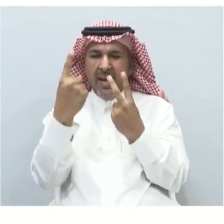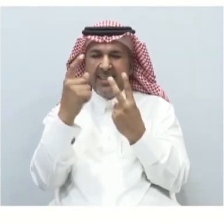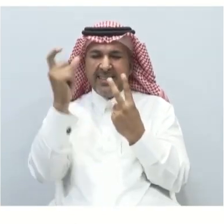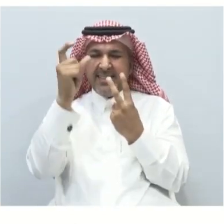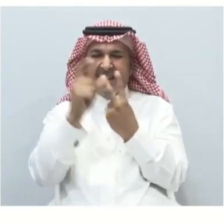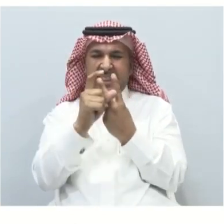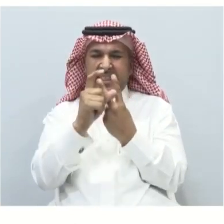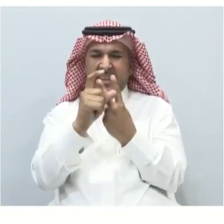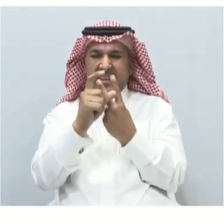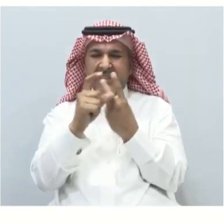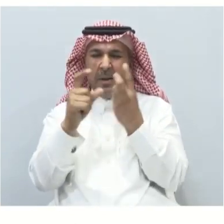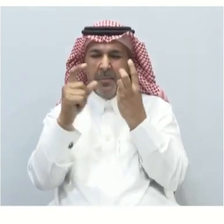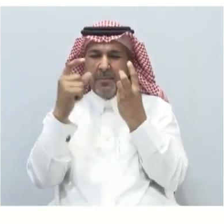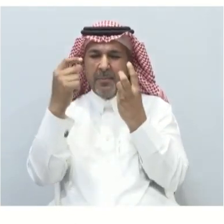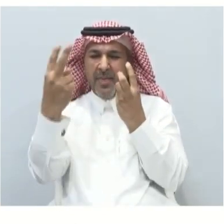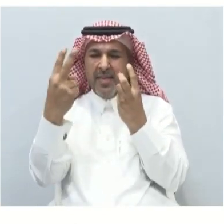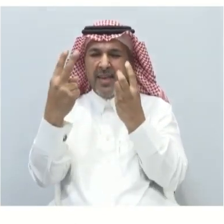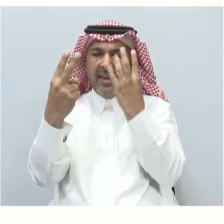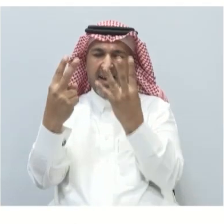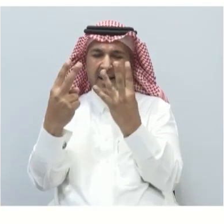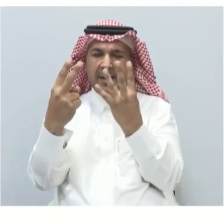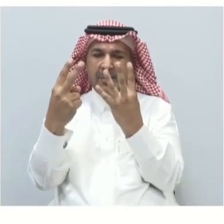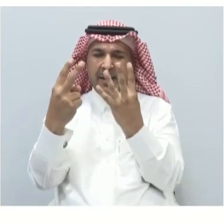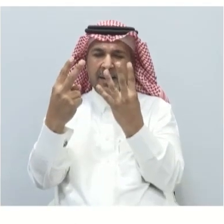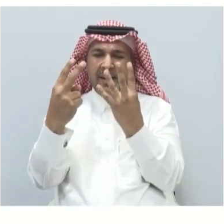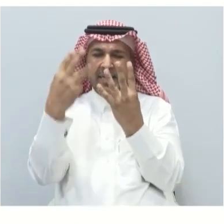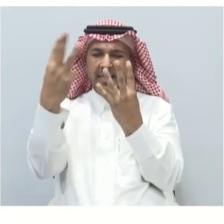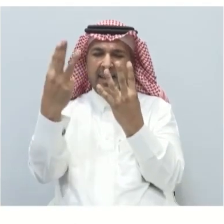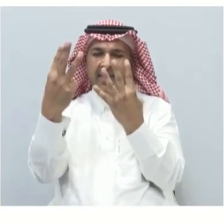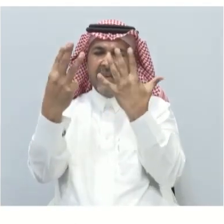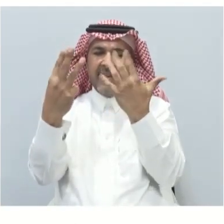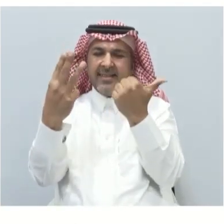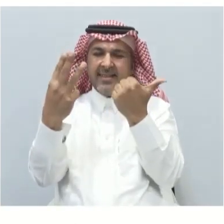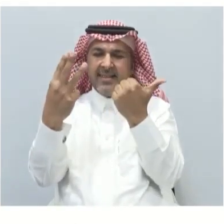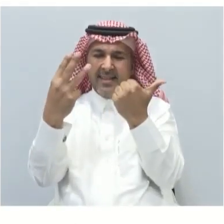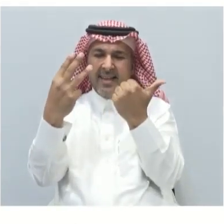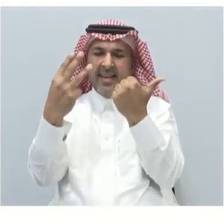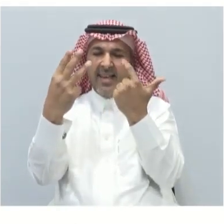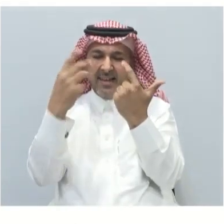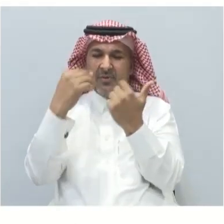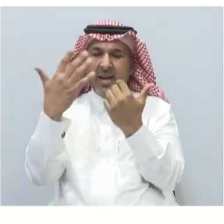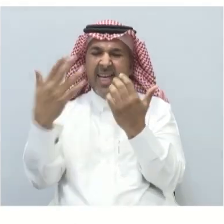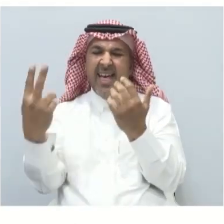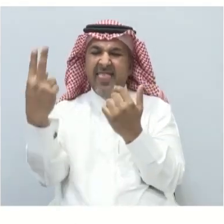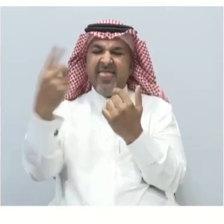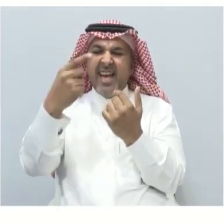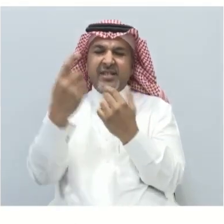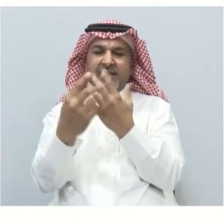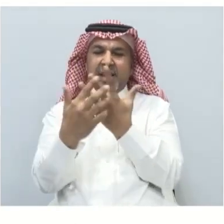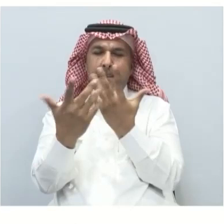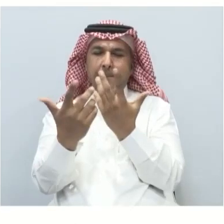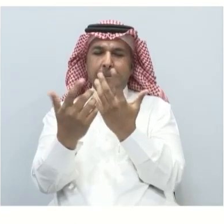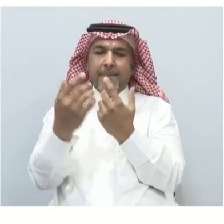سنويه سنويا وبالتالي انا ابغى ال ان اللي هي عدد مرات التوزيع خلال هذه السنه